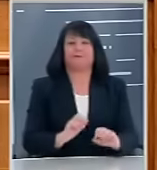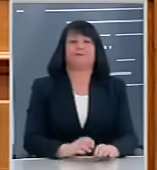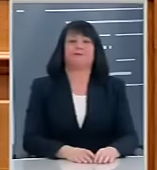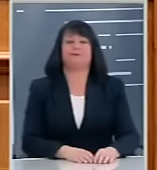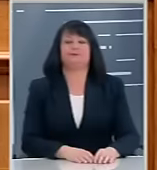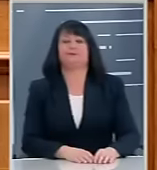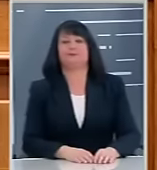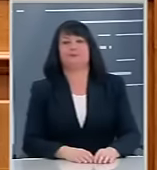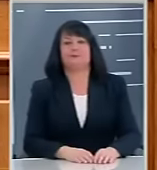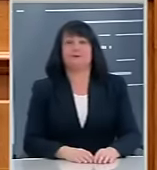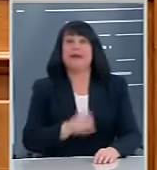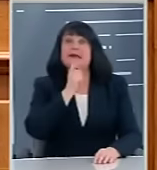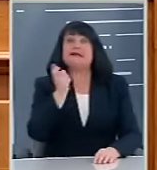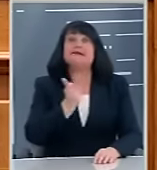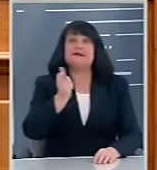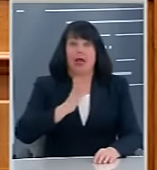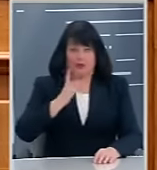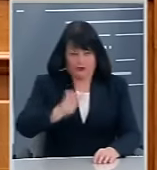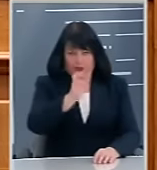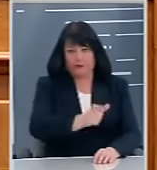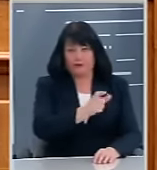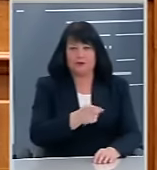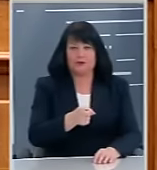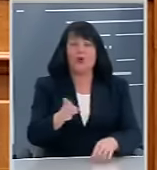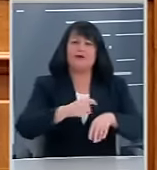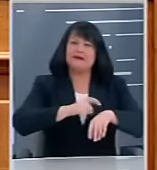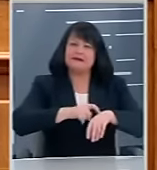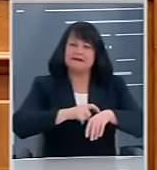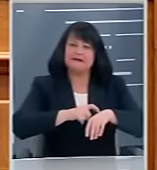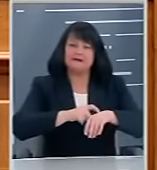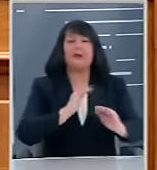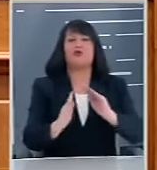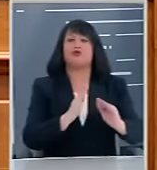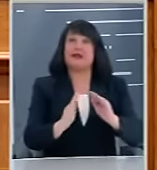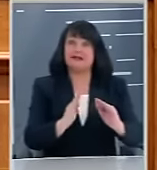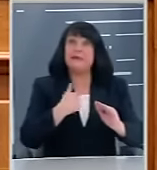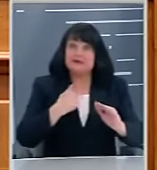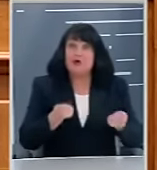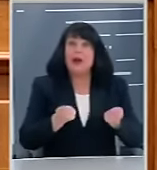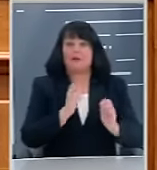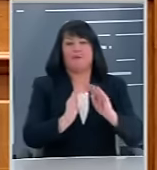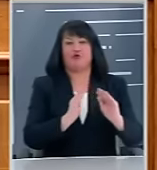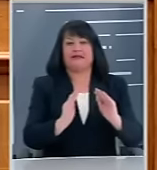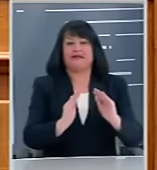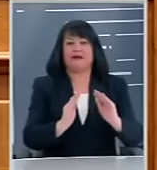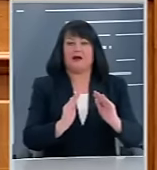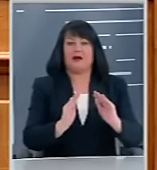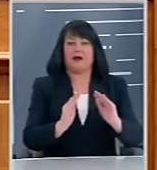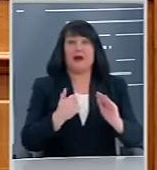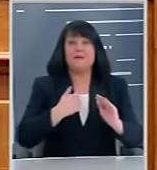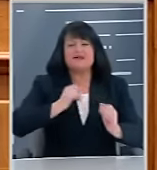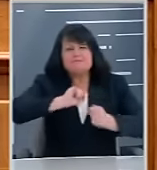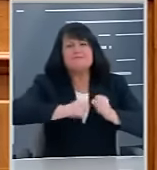ίδιοι δηλαδή συνταξιούχοι που σήμερα προστατεύτηκαν με όλες τις προσπάθειες που έκανε αυτή